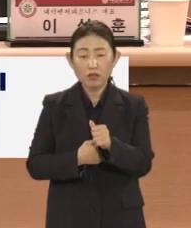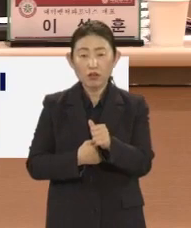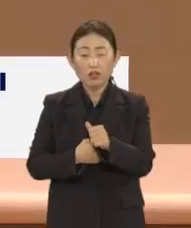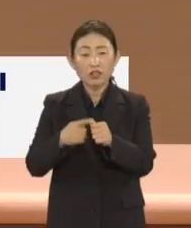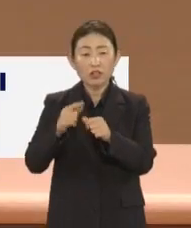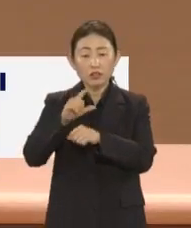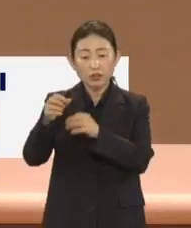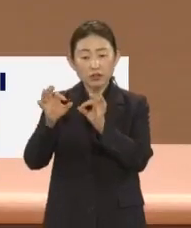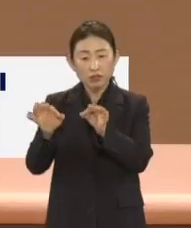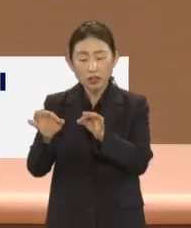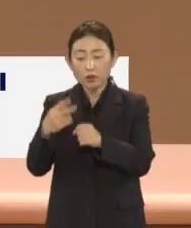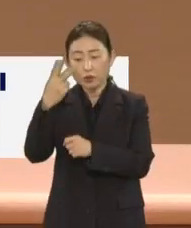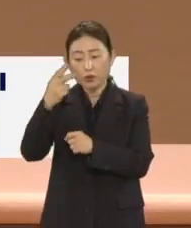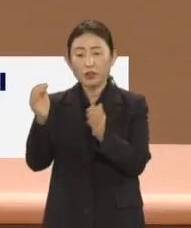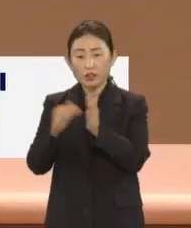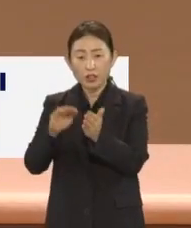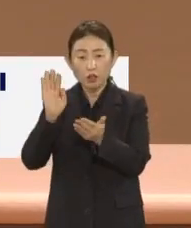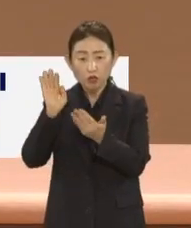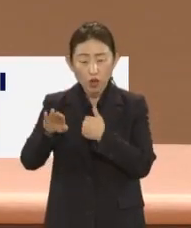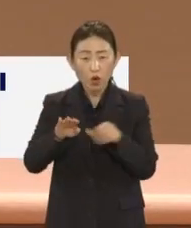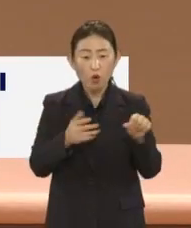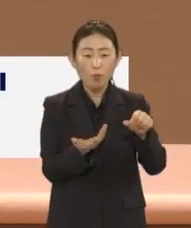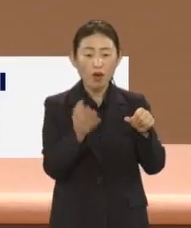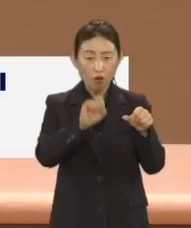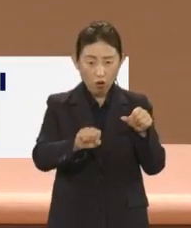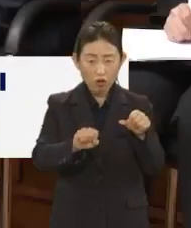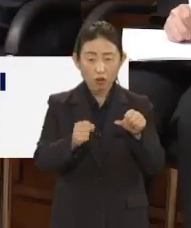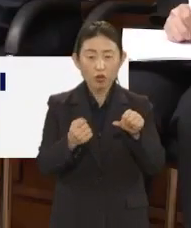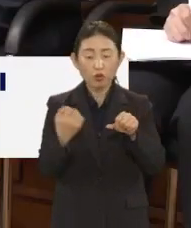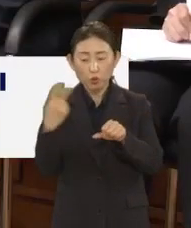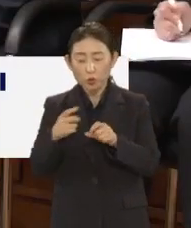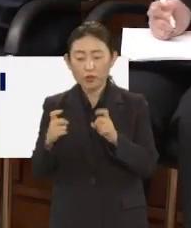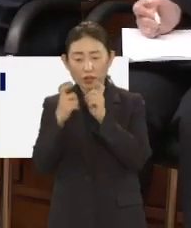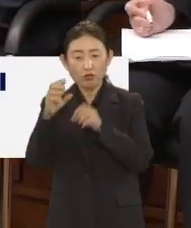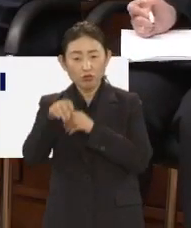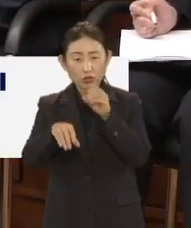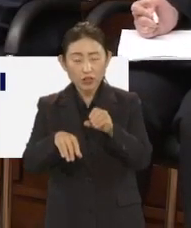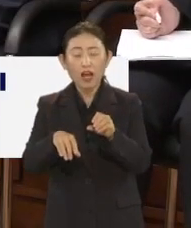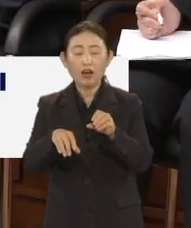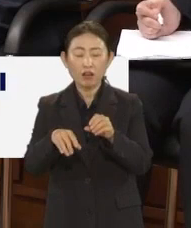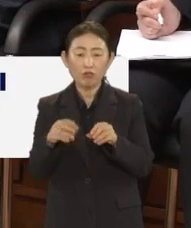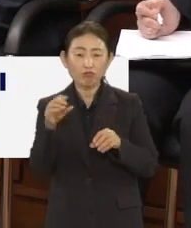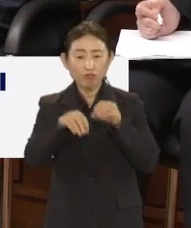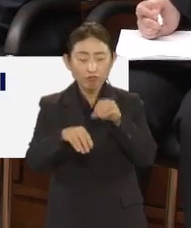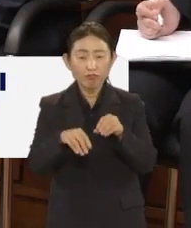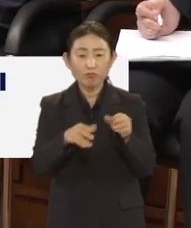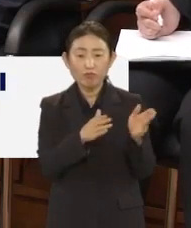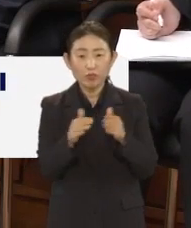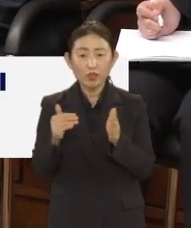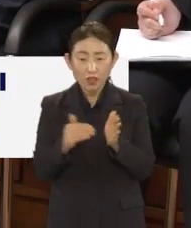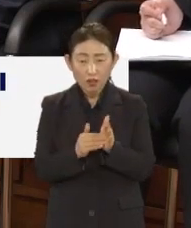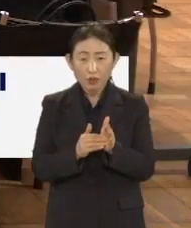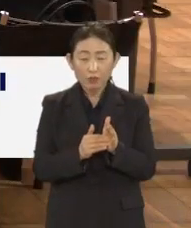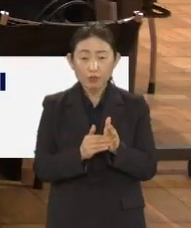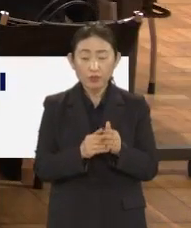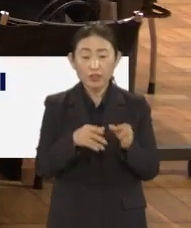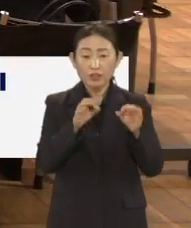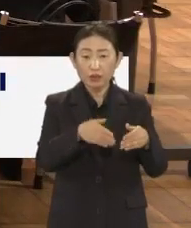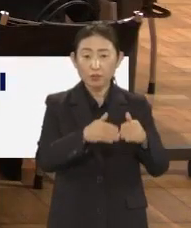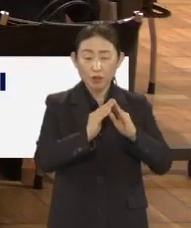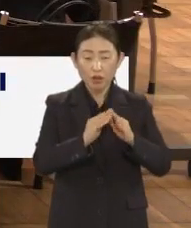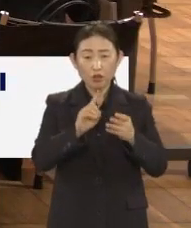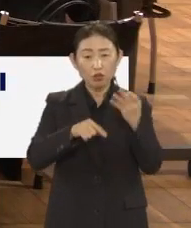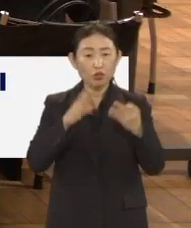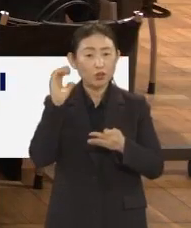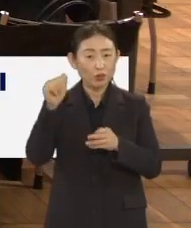받아 500억의 공적자금 외에 민간자본을 유치하기로 했습니다 기업금융중심은행 설립은 윤석열 대통령의 지역